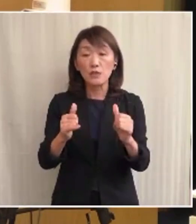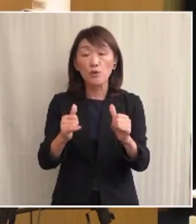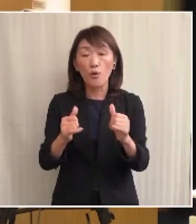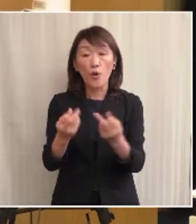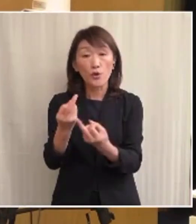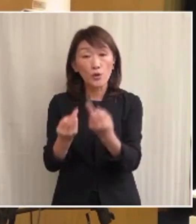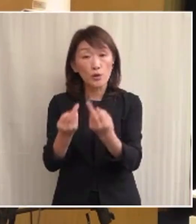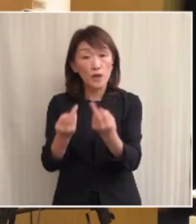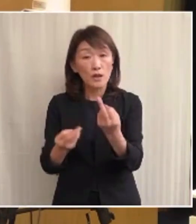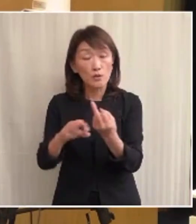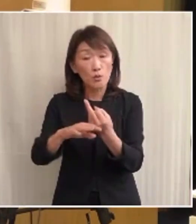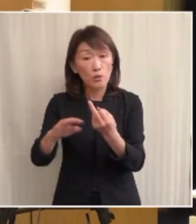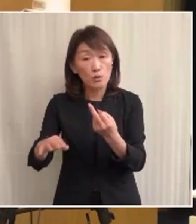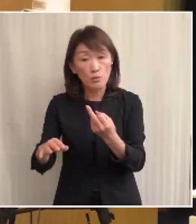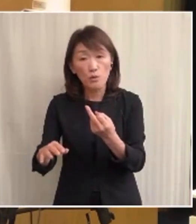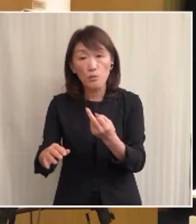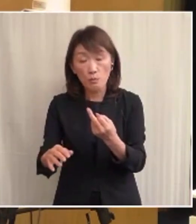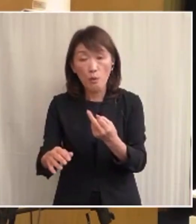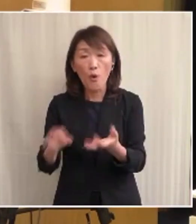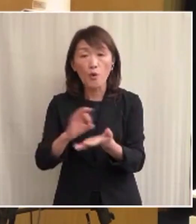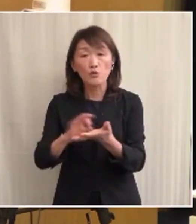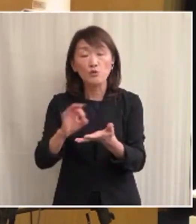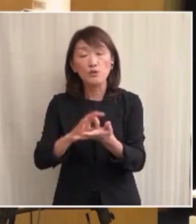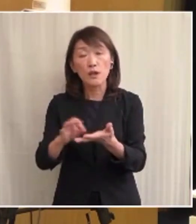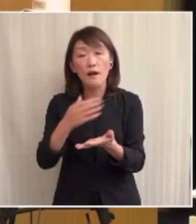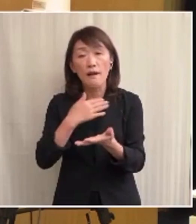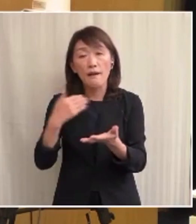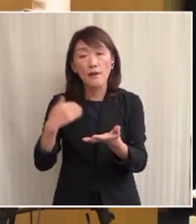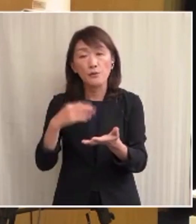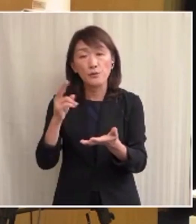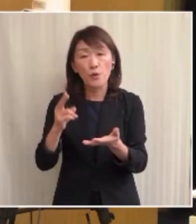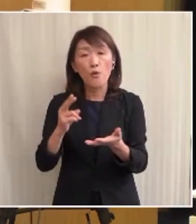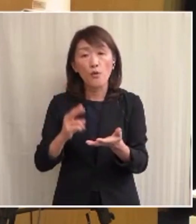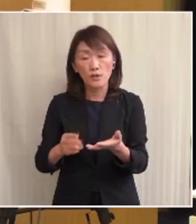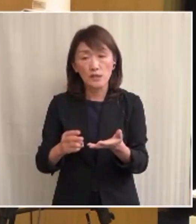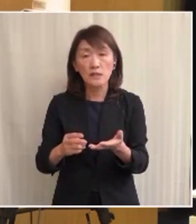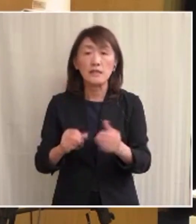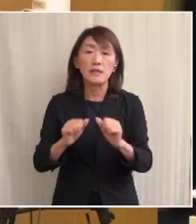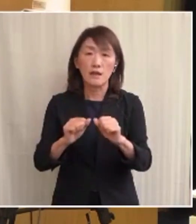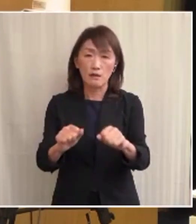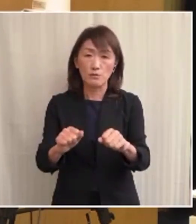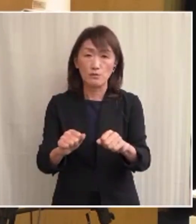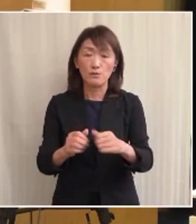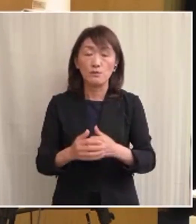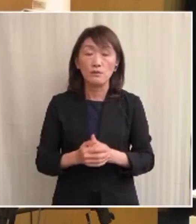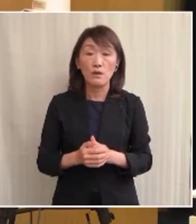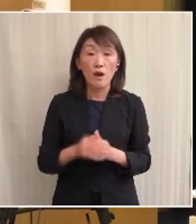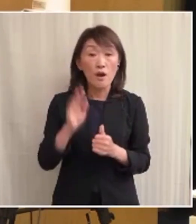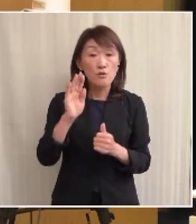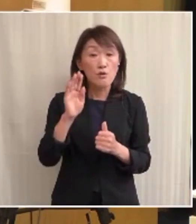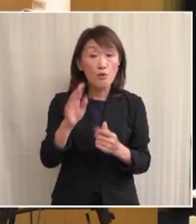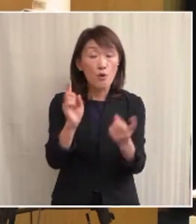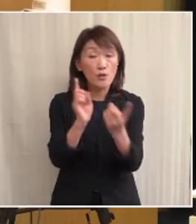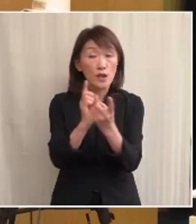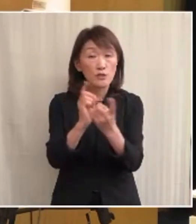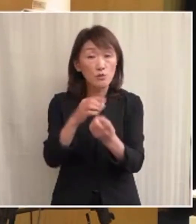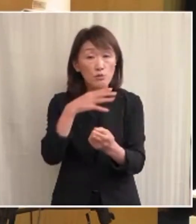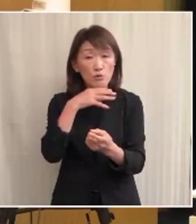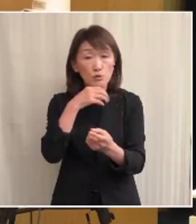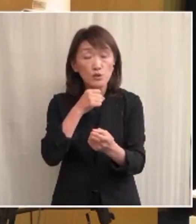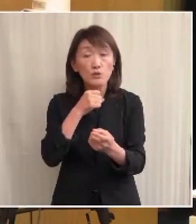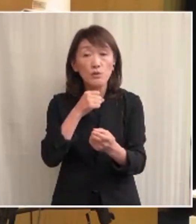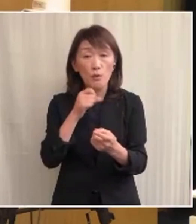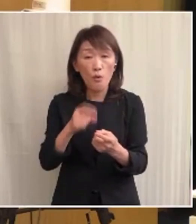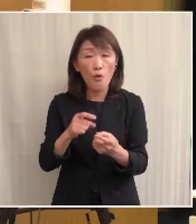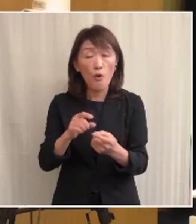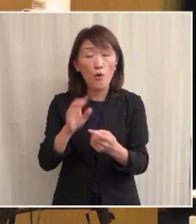弟児の方も利用ができるように、上のお子さんですね、今回はさせていただいております。今後対象年齢をどうするかということは、先ほど市